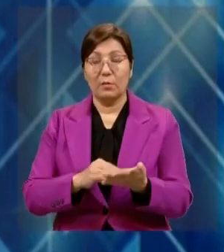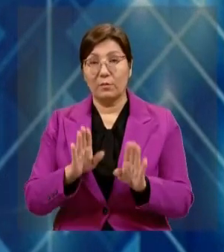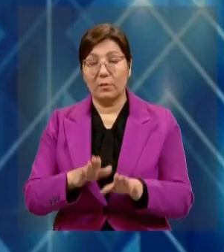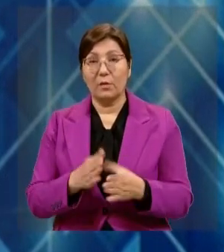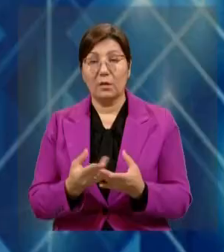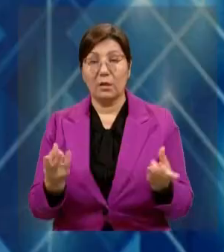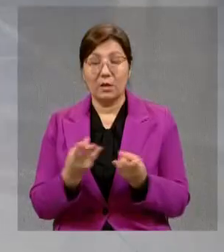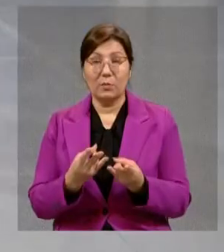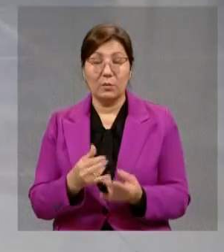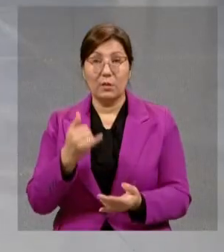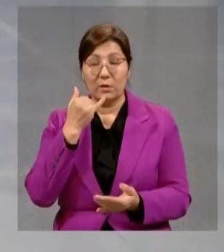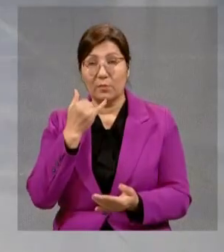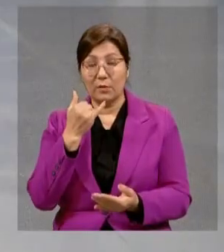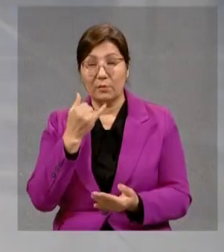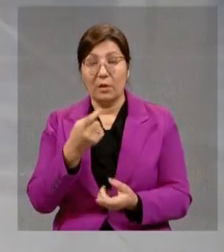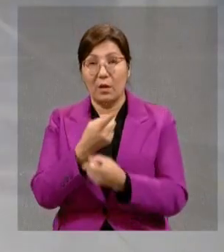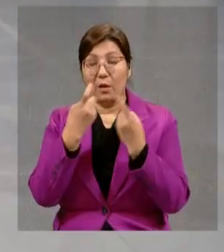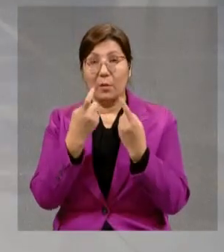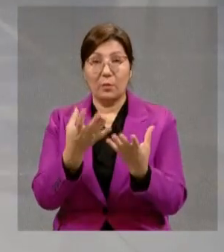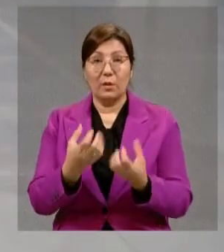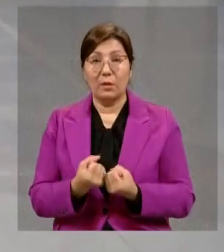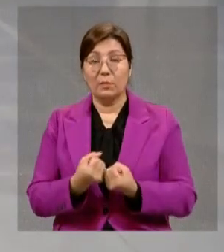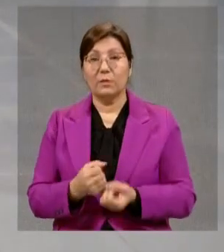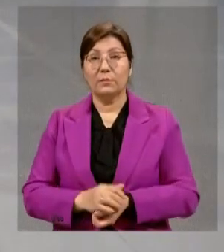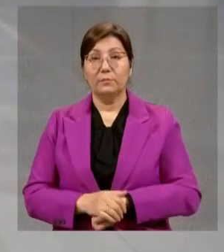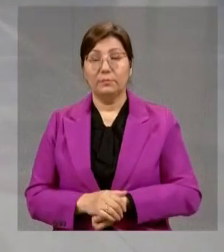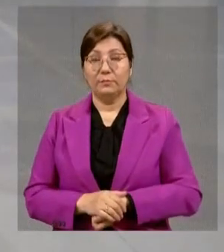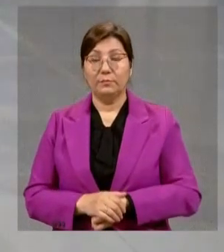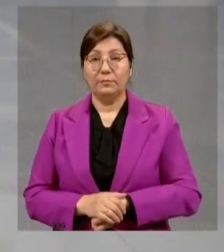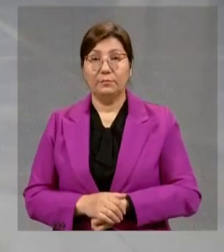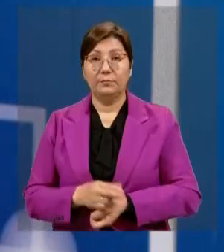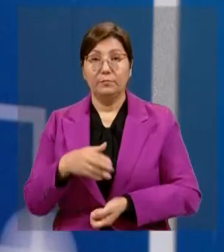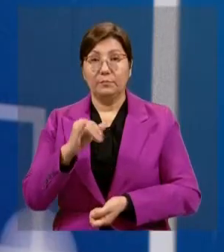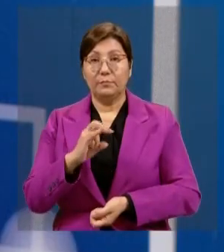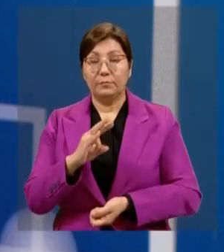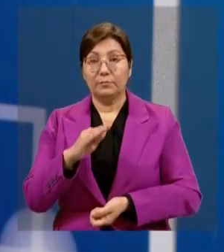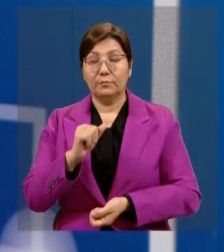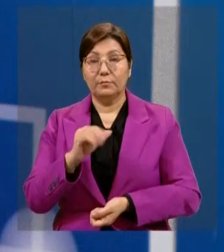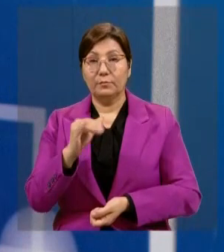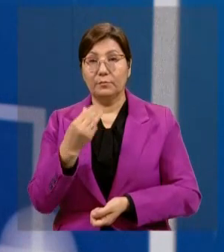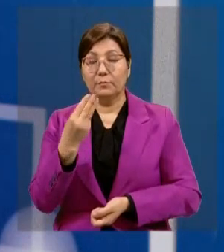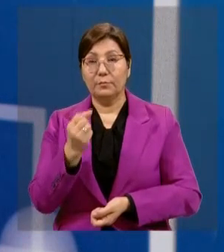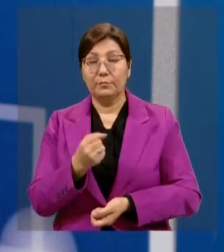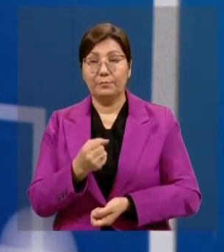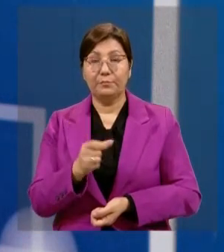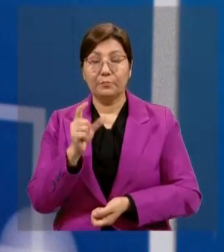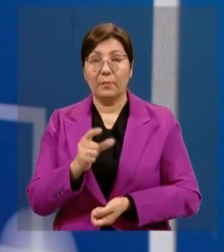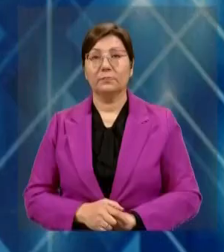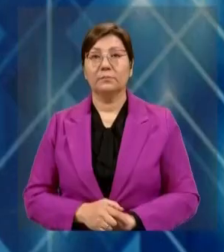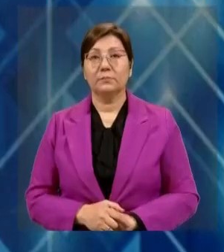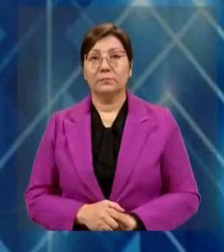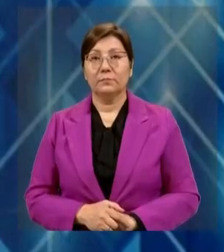телефонға хабарласып біз мағлұмат аламыз. Жаңа айтып өткен гемопоэздік дін жасушалары адамға қай кезде жетпей қалуы